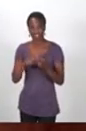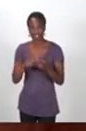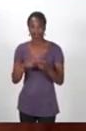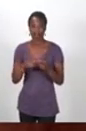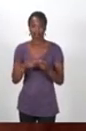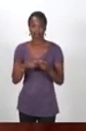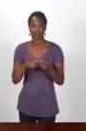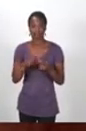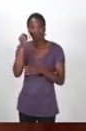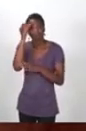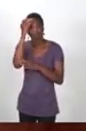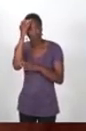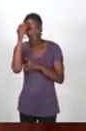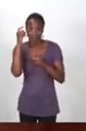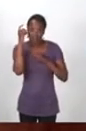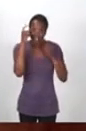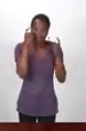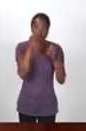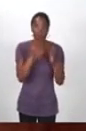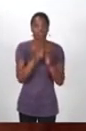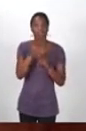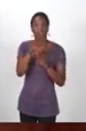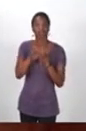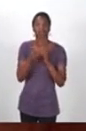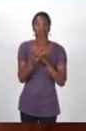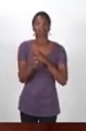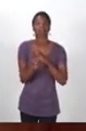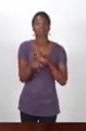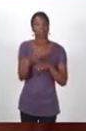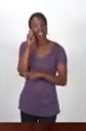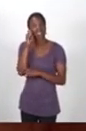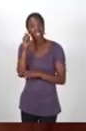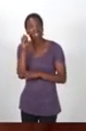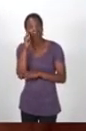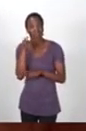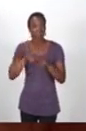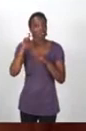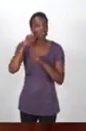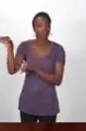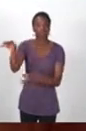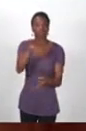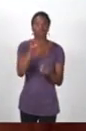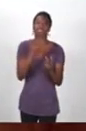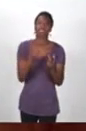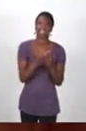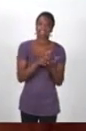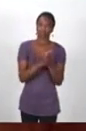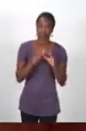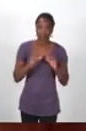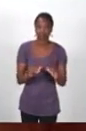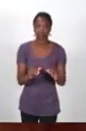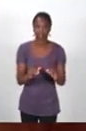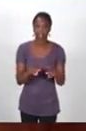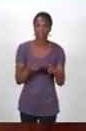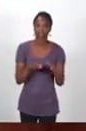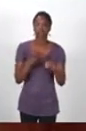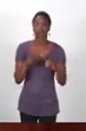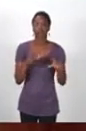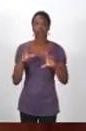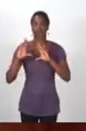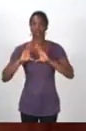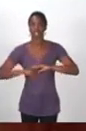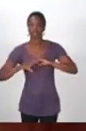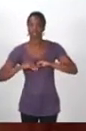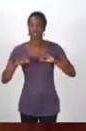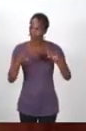dialoguer avec des experts, de disposer d'exemples concrets et inspirants d'expérimentations liées à